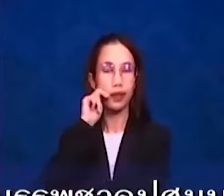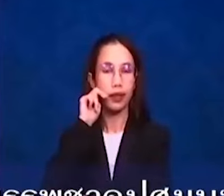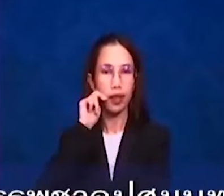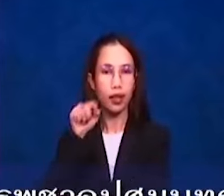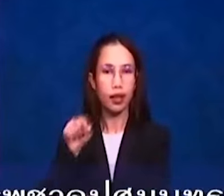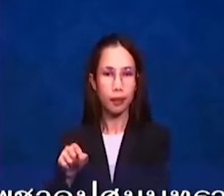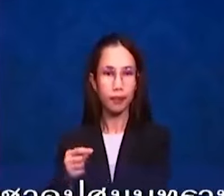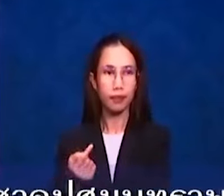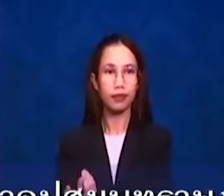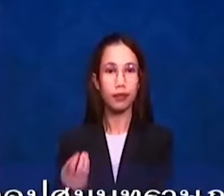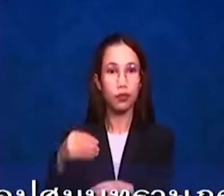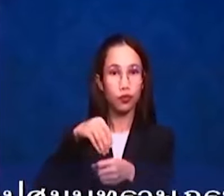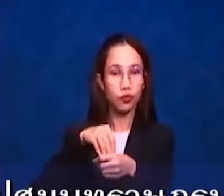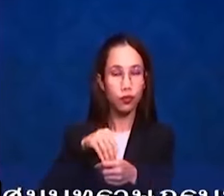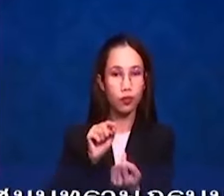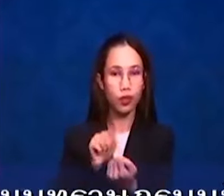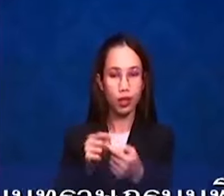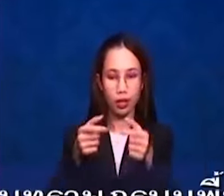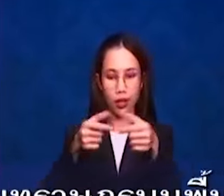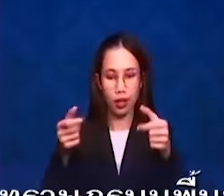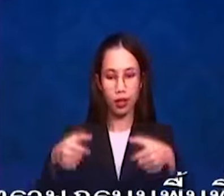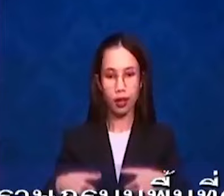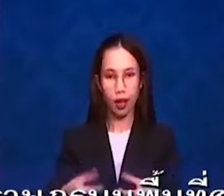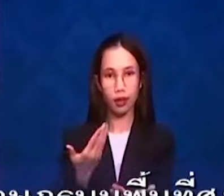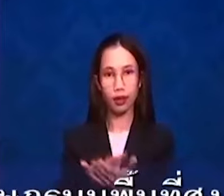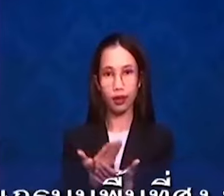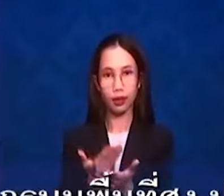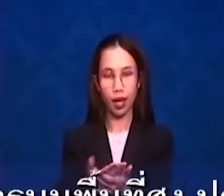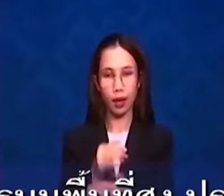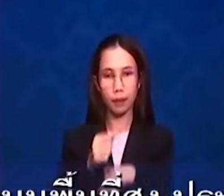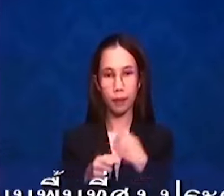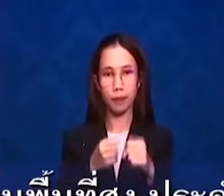การตรวจสอบรายละเอียดร่างพรบ.ดังกล่าวให้เป็น